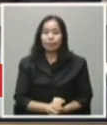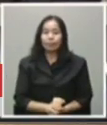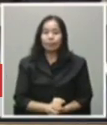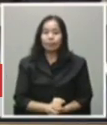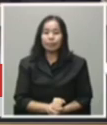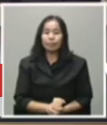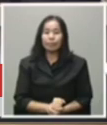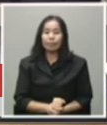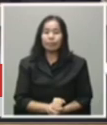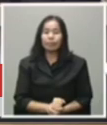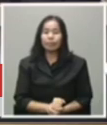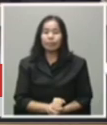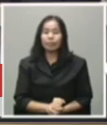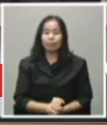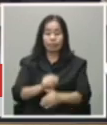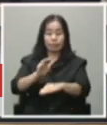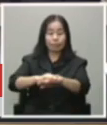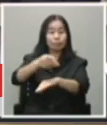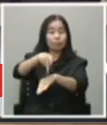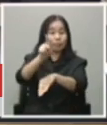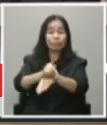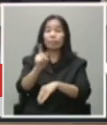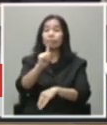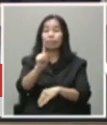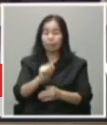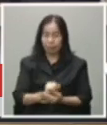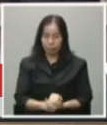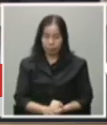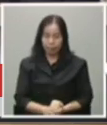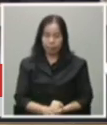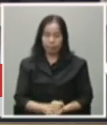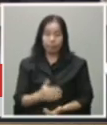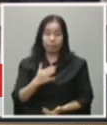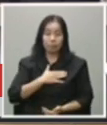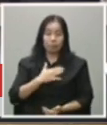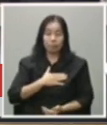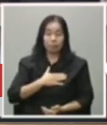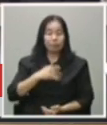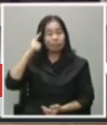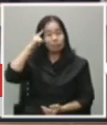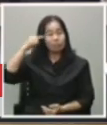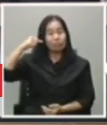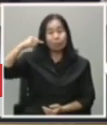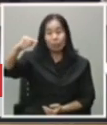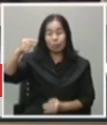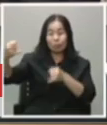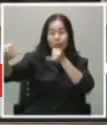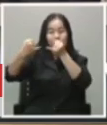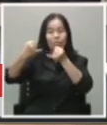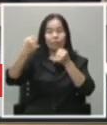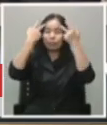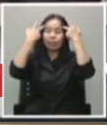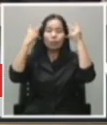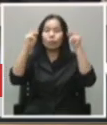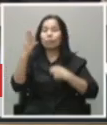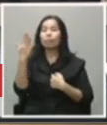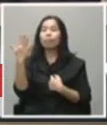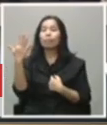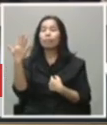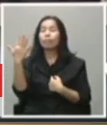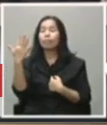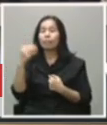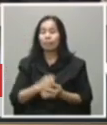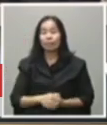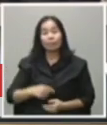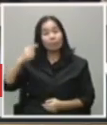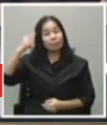เรียนท่านประธานเป็นเบื้องต้นก่อนนะครับว่าผมไม่มีอคติกับพระท่านนายกผมไม่มีอค